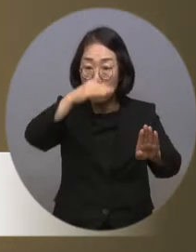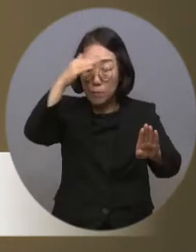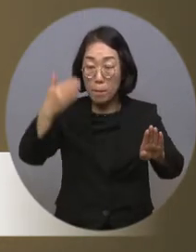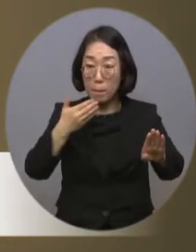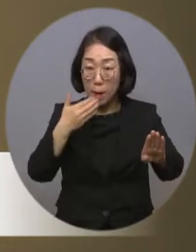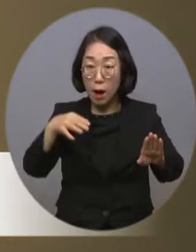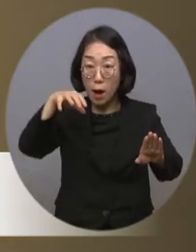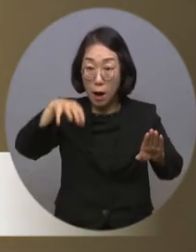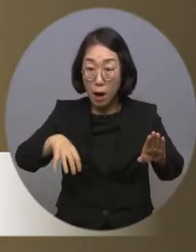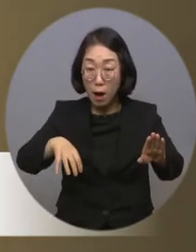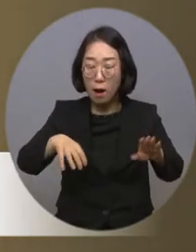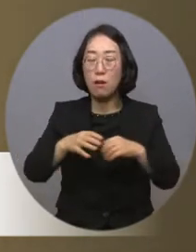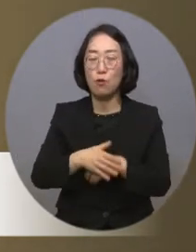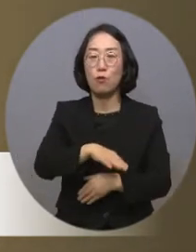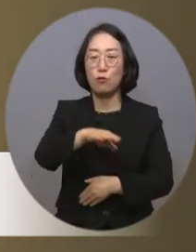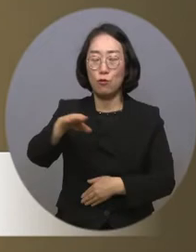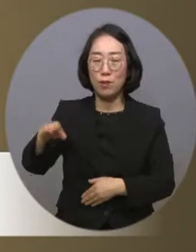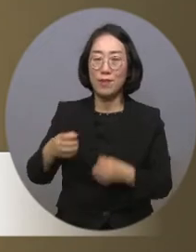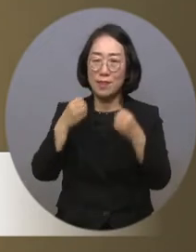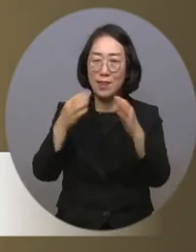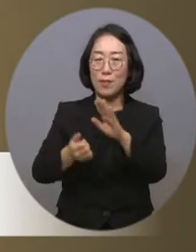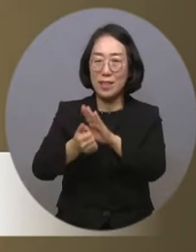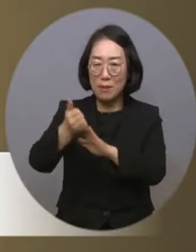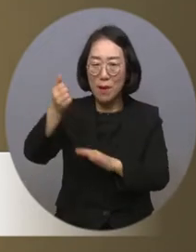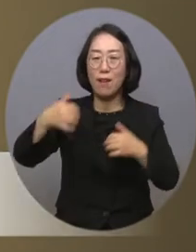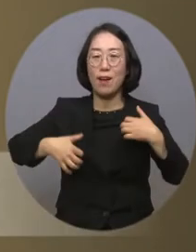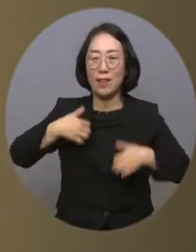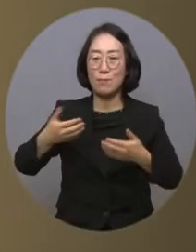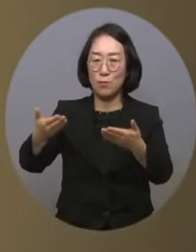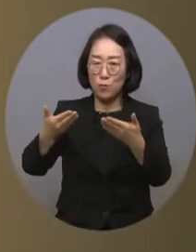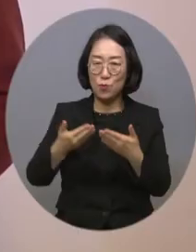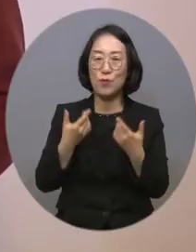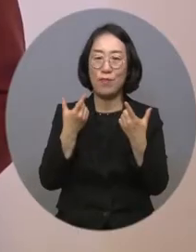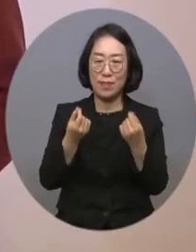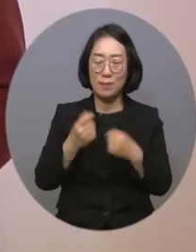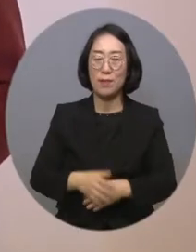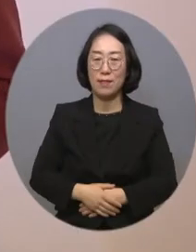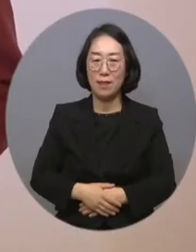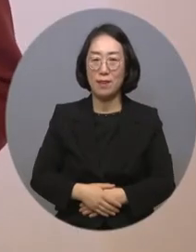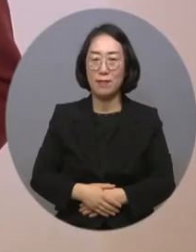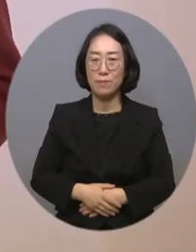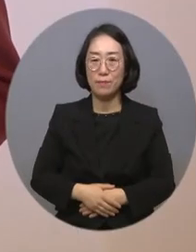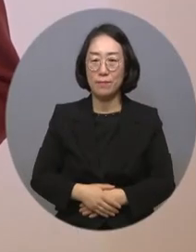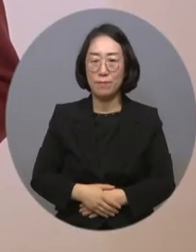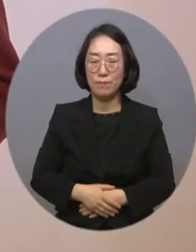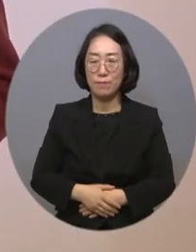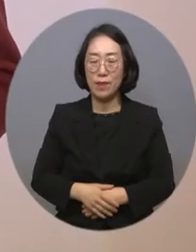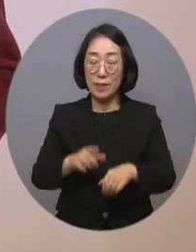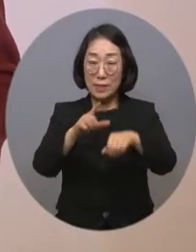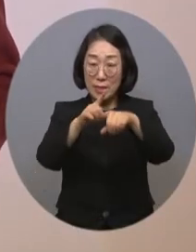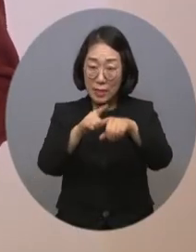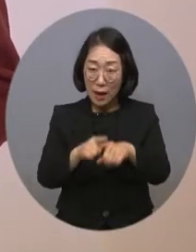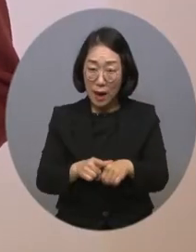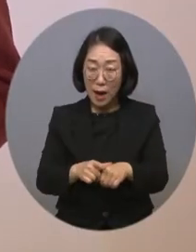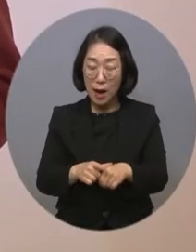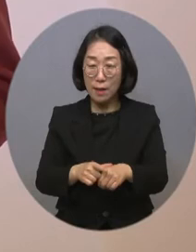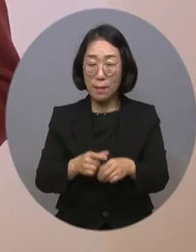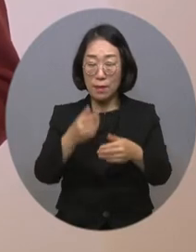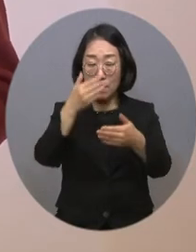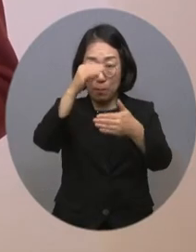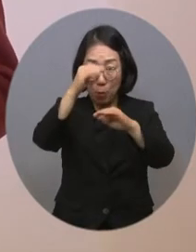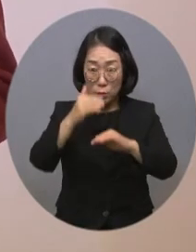정말 우리에게 새로운 희망과 기쁨을 주는 것 같습니다. 시간의 흔적들이 고스란히